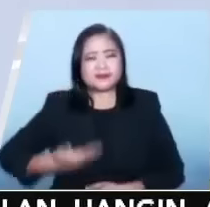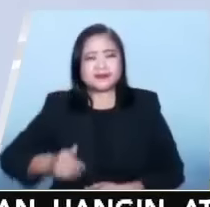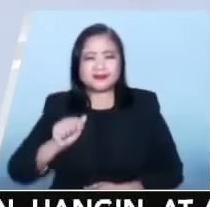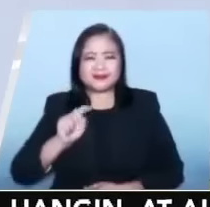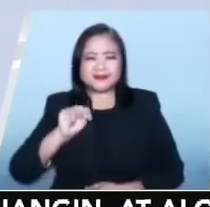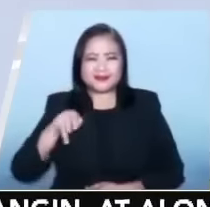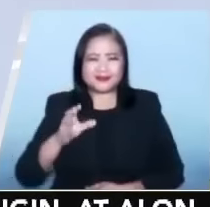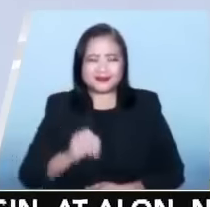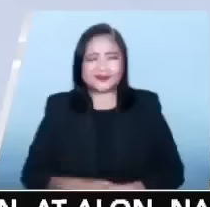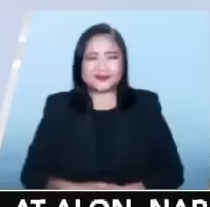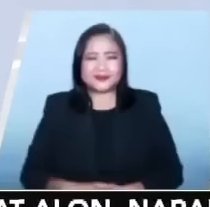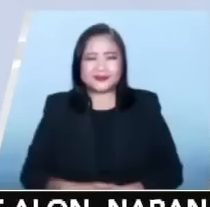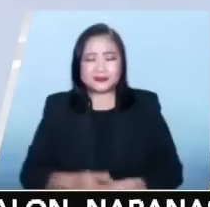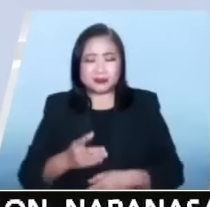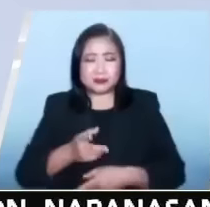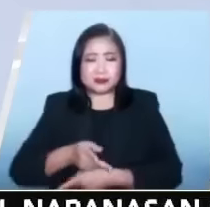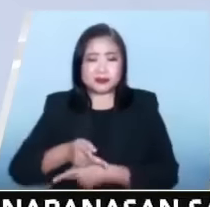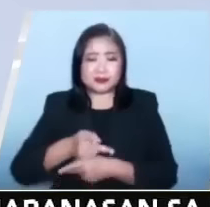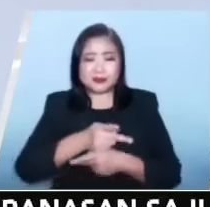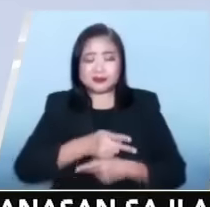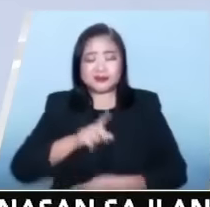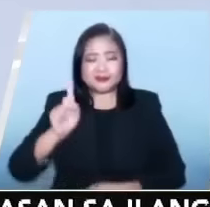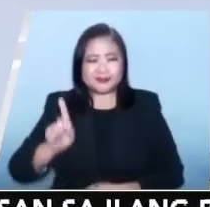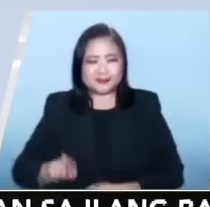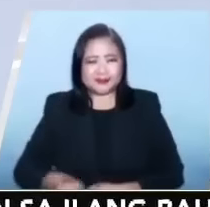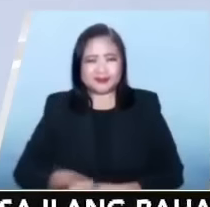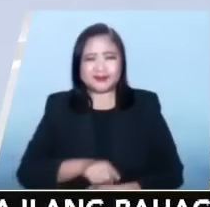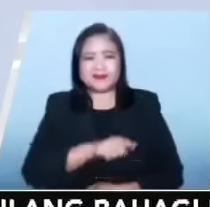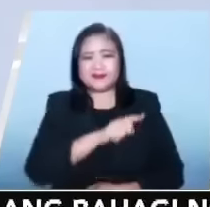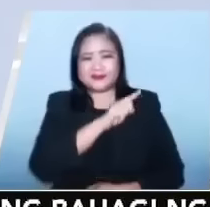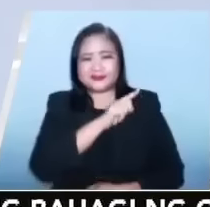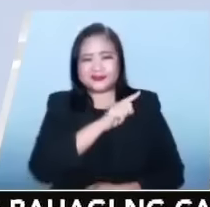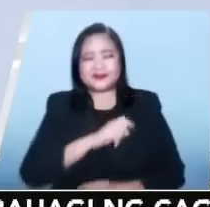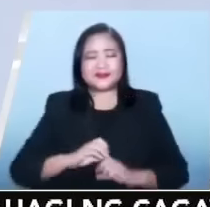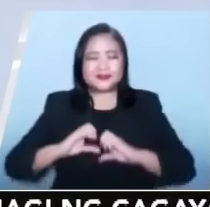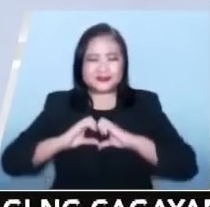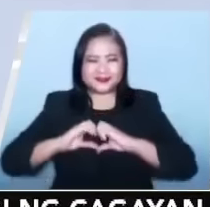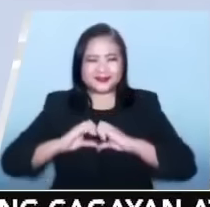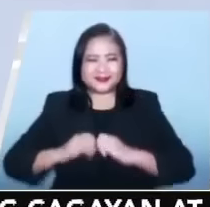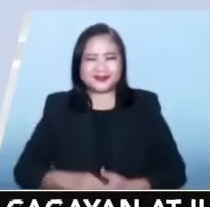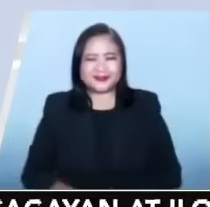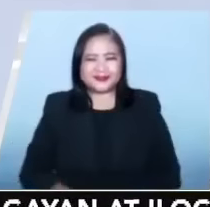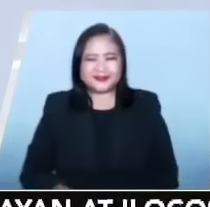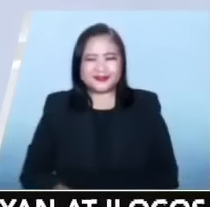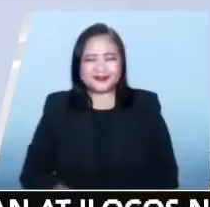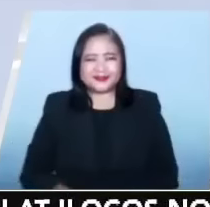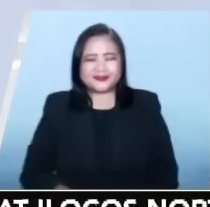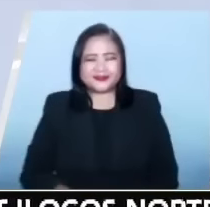Know the weather before you go. Para Marce lagi, mga kapuso.